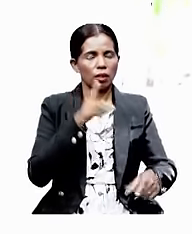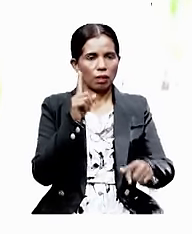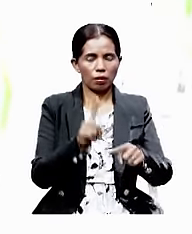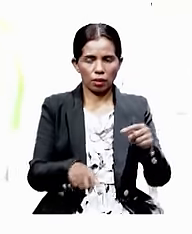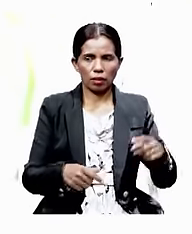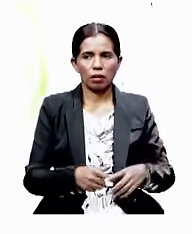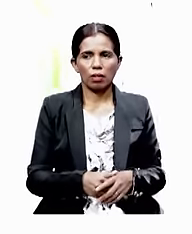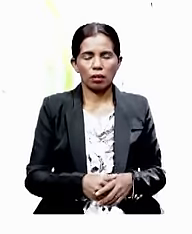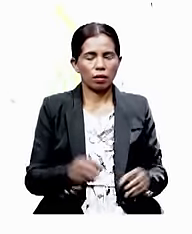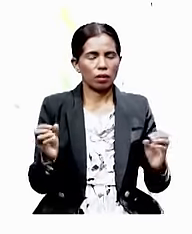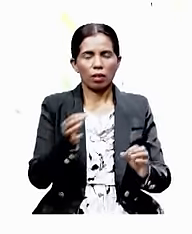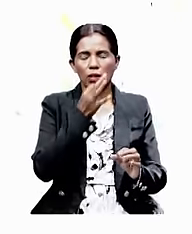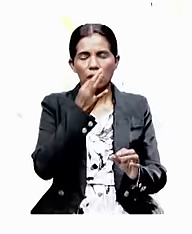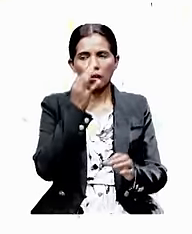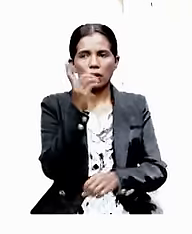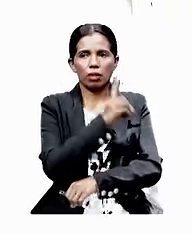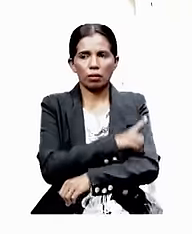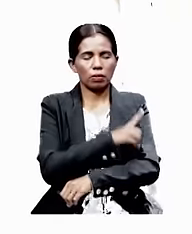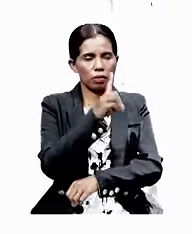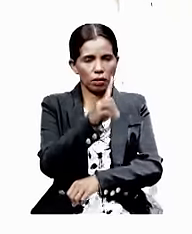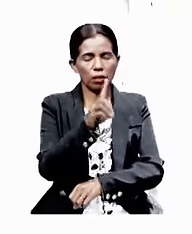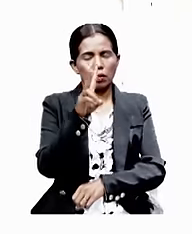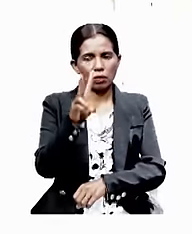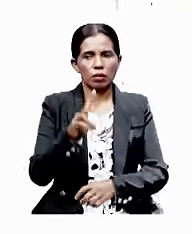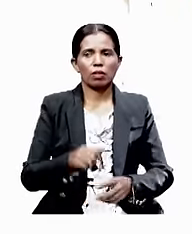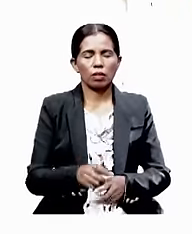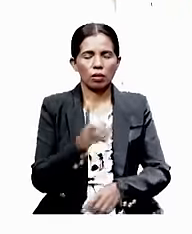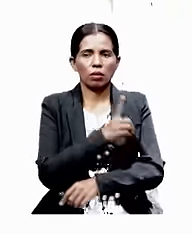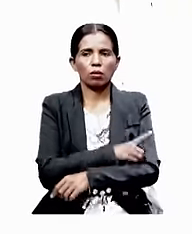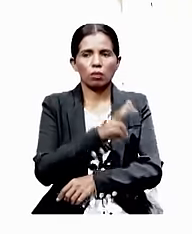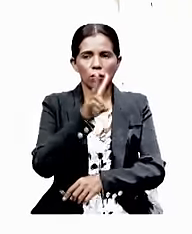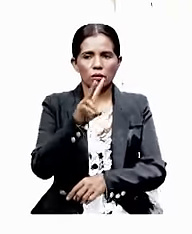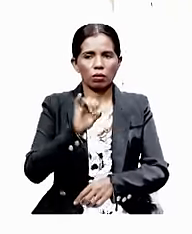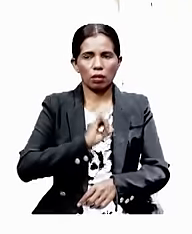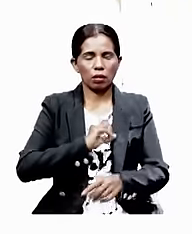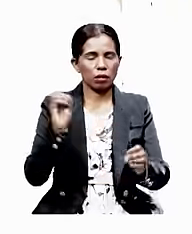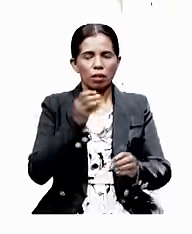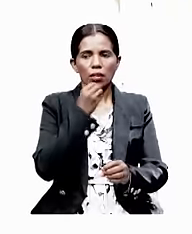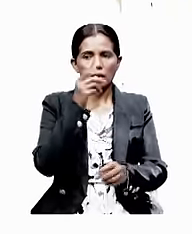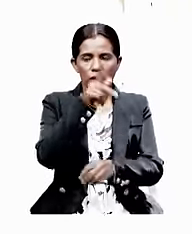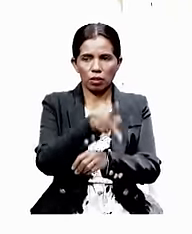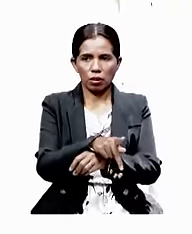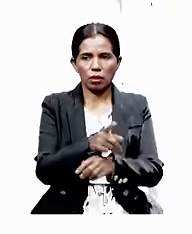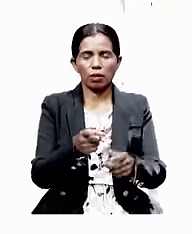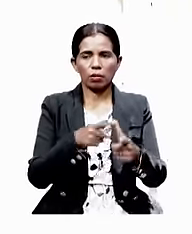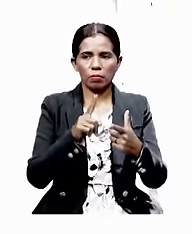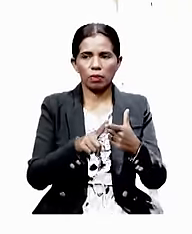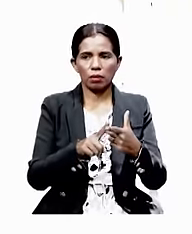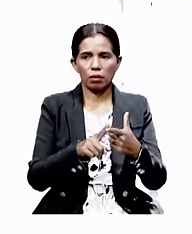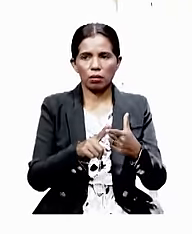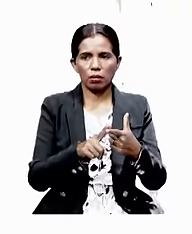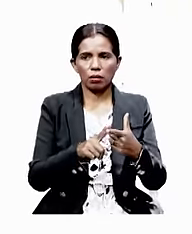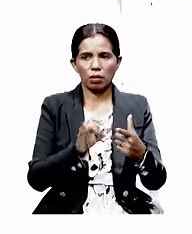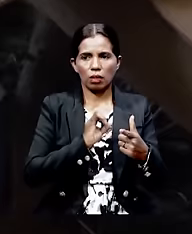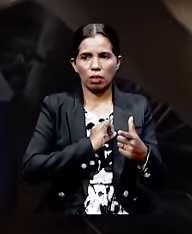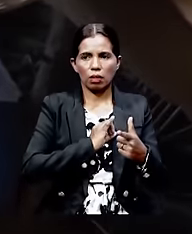ita kan lahang loron darua mas ita tangan kando loran rua ne kana hola han to kala depois pena sida hau lak penta